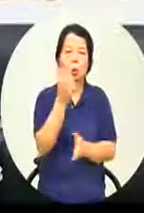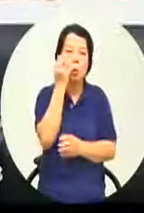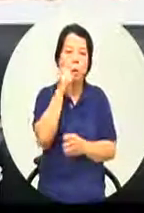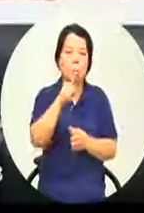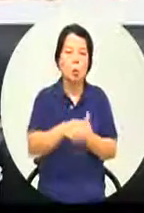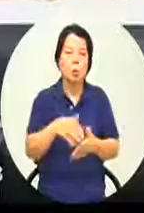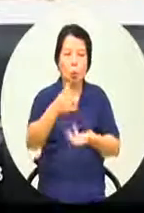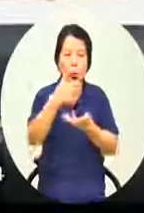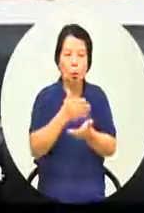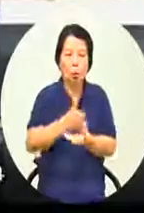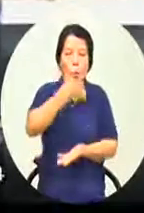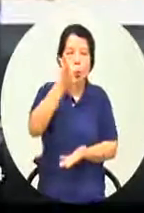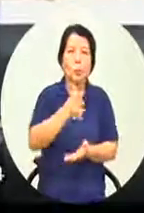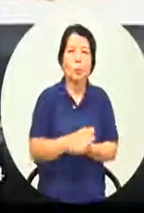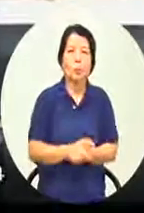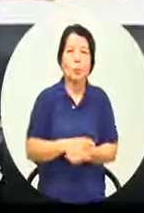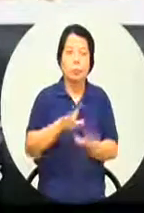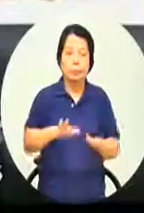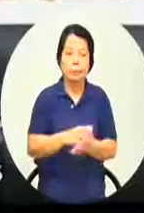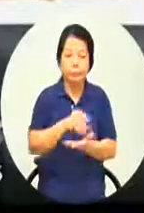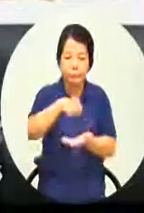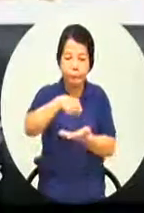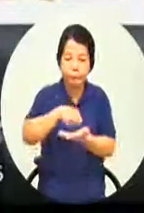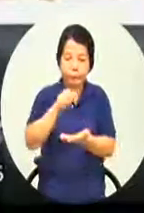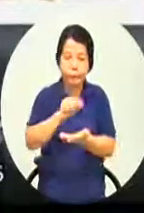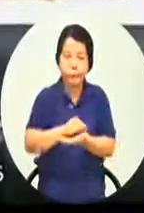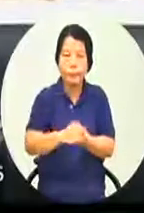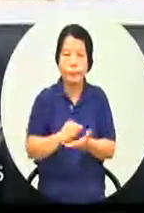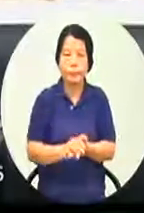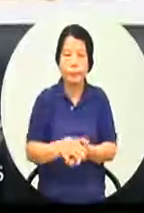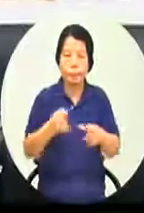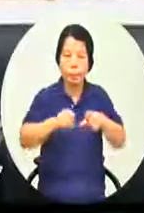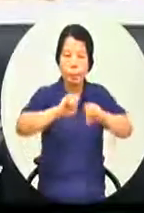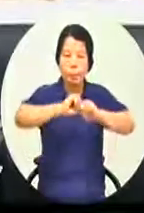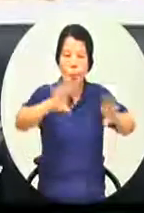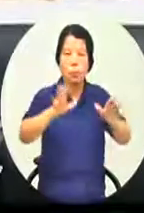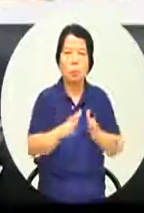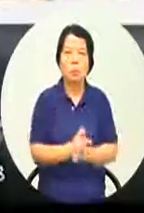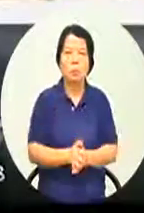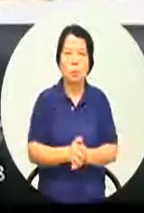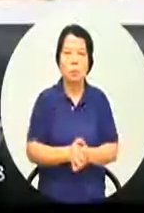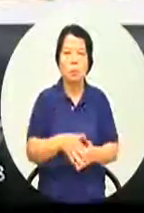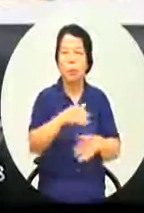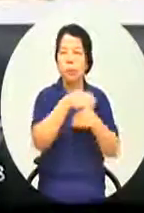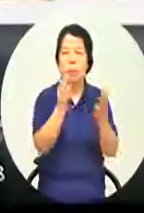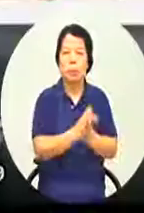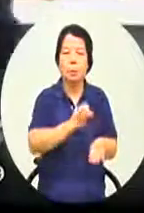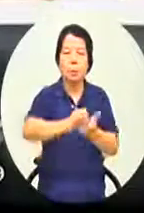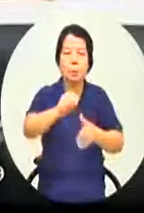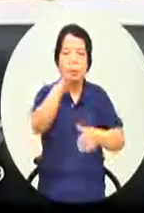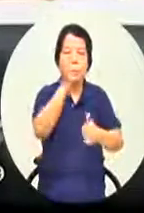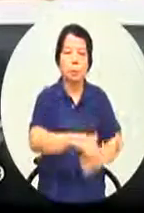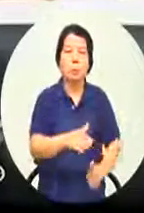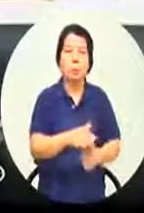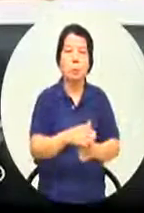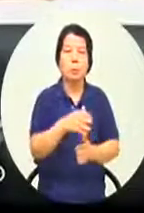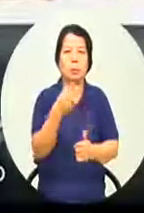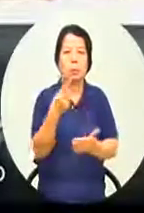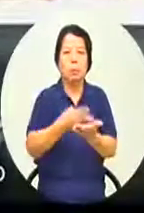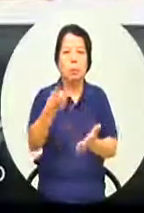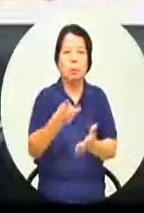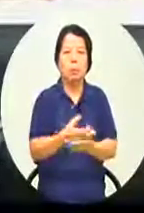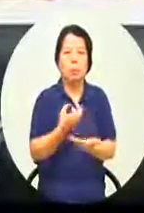店，据你们的书面资料是说公告两次流标，那么莲潭会馆是公告了三